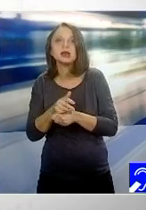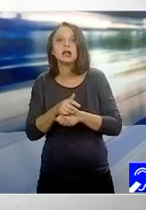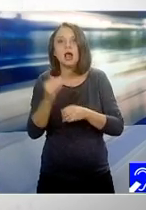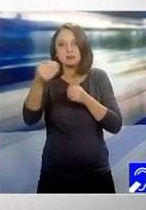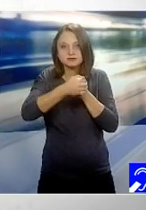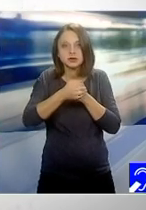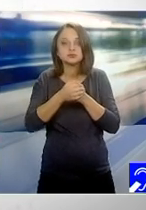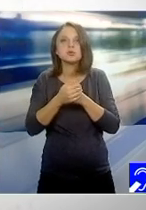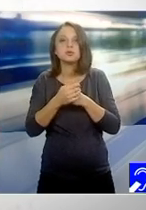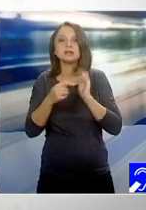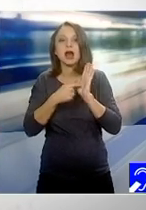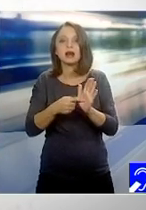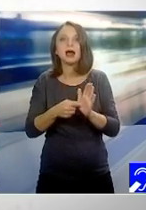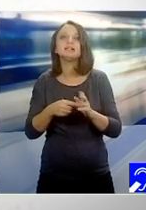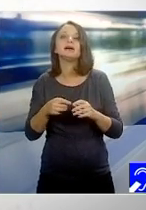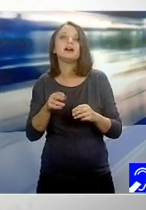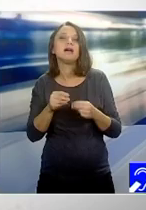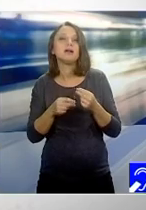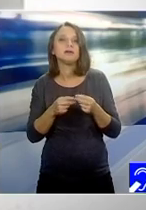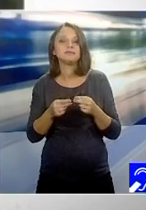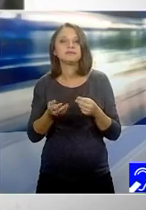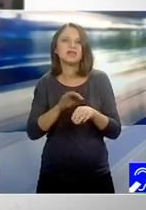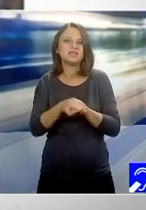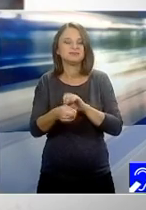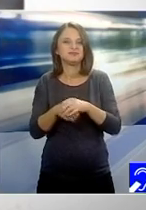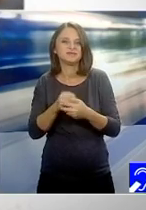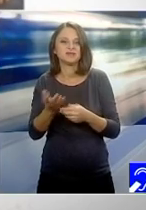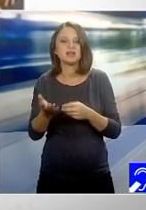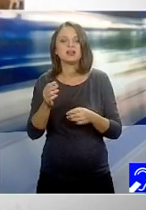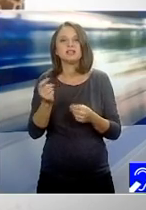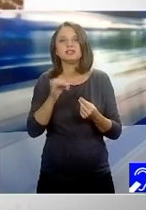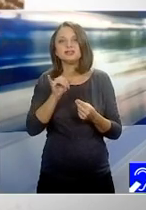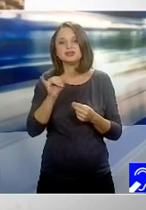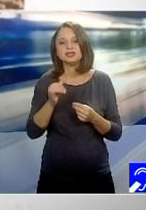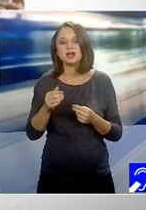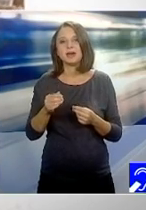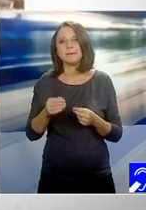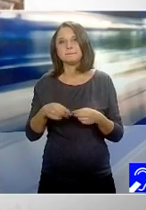conducerea companiei austriece ar acorda bonificații furnizorilor de lemn tăiat ilegal.